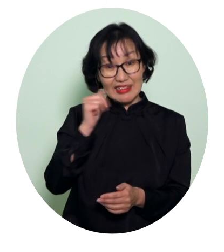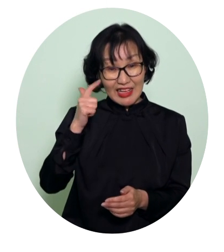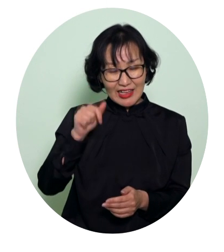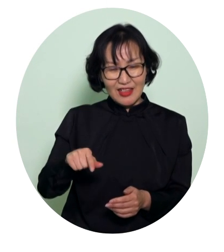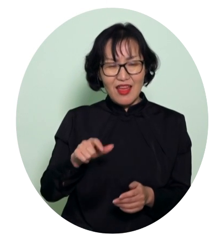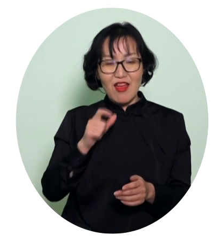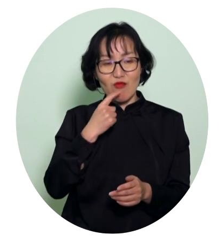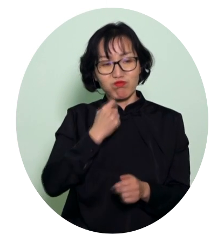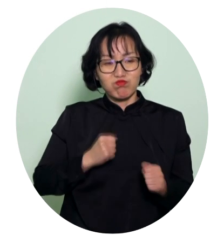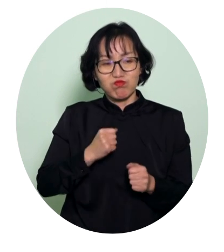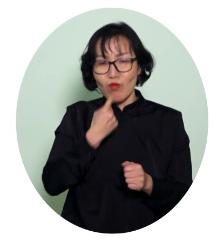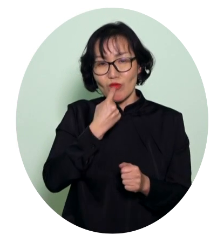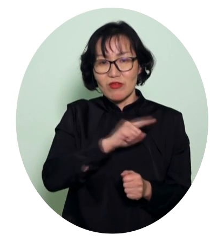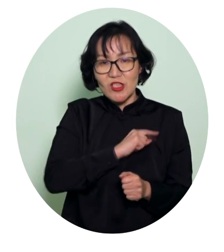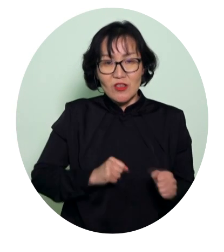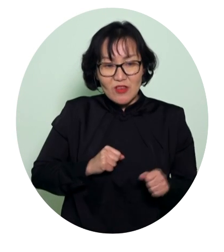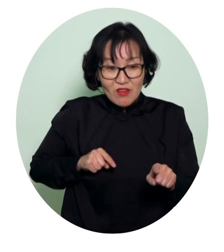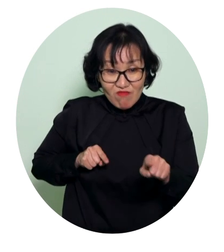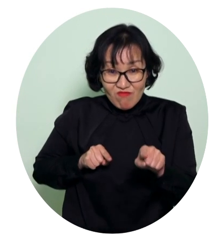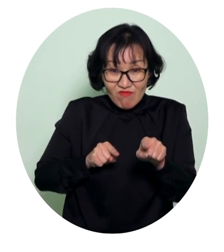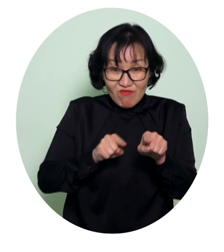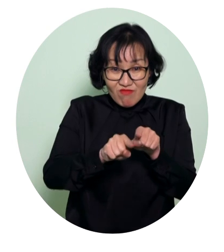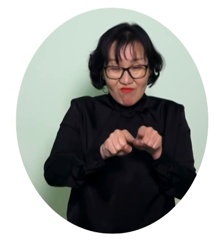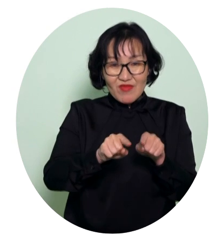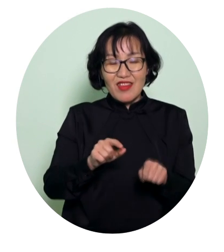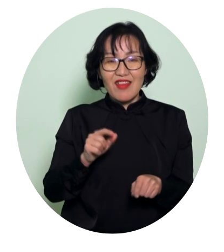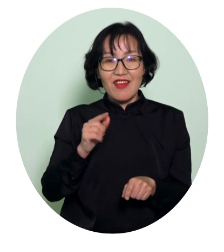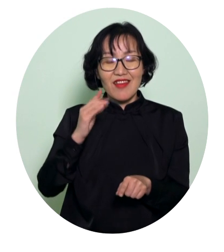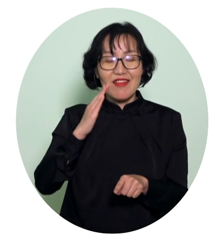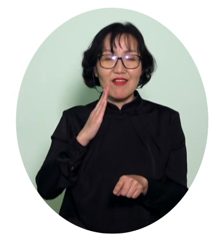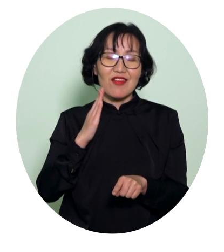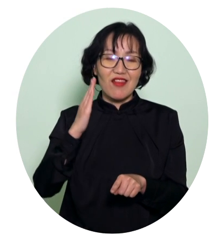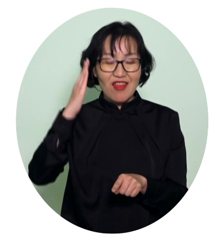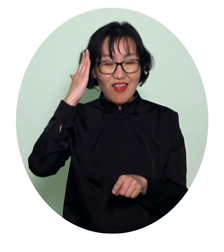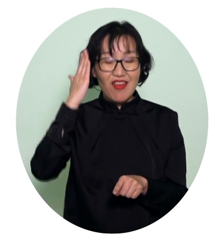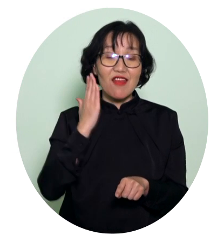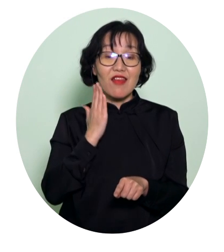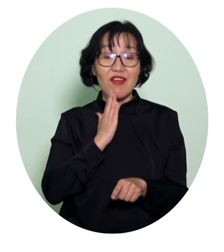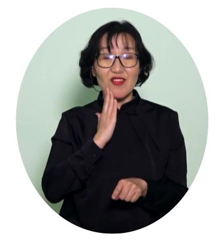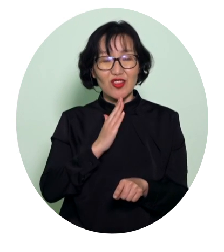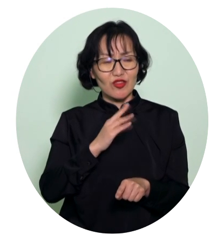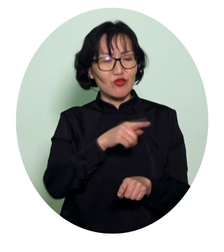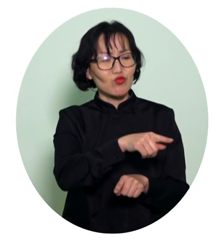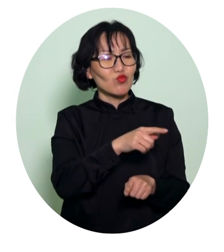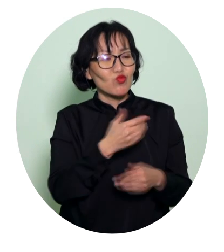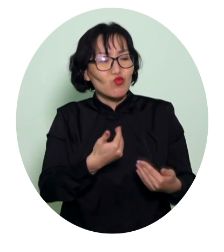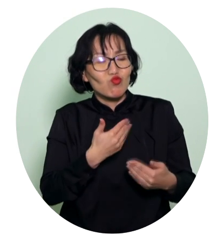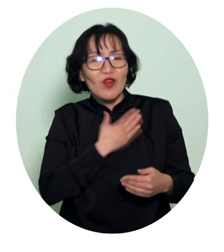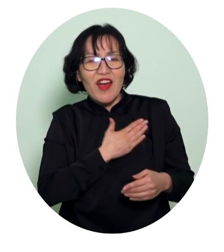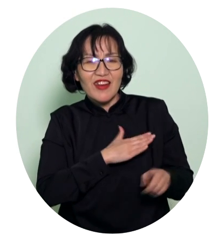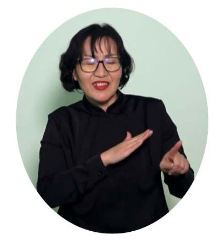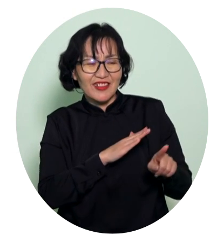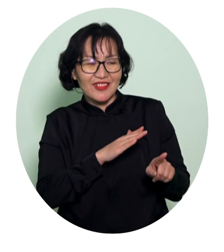рүүгээ тэмүүлэн сум шиг хурдлан төрүүлж байна. Их нь үр төрлө хайрлан бас тэмүүлж байна. Хоёр